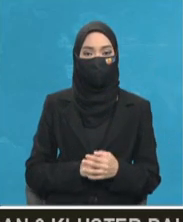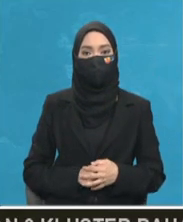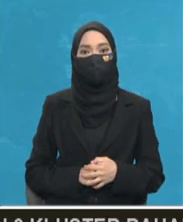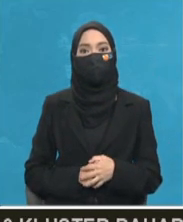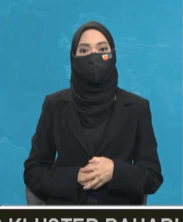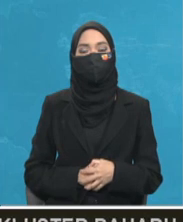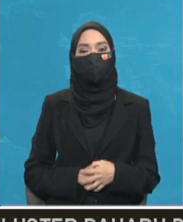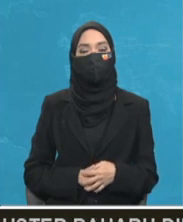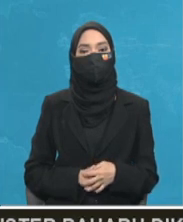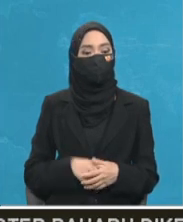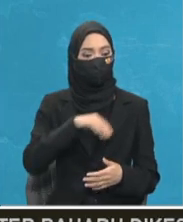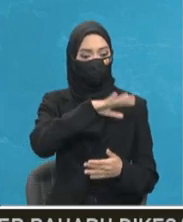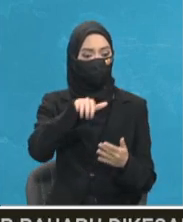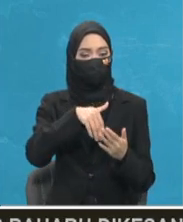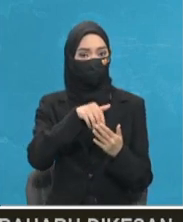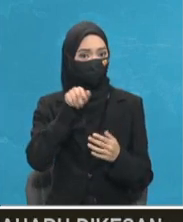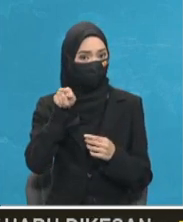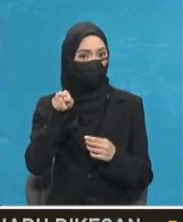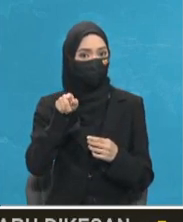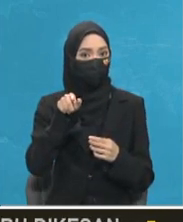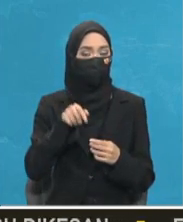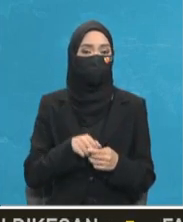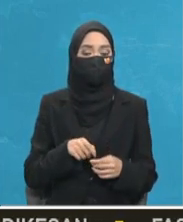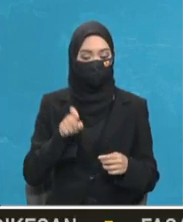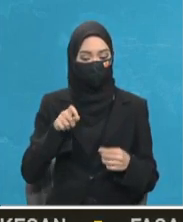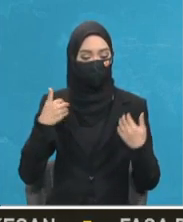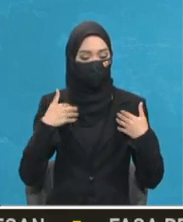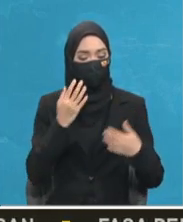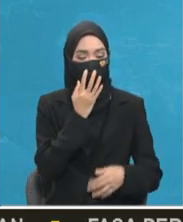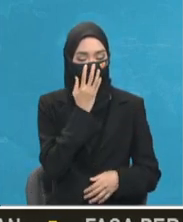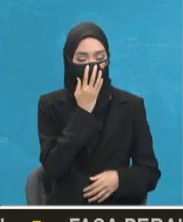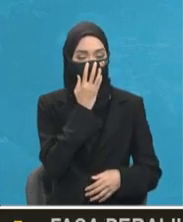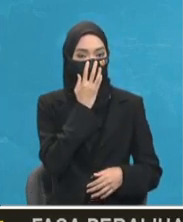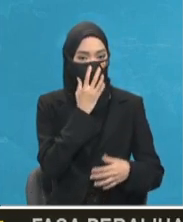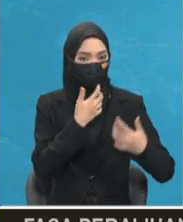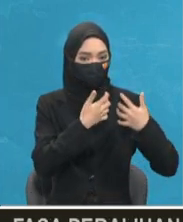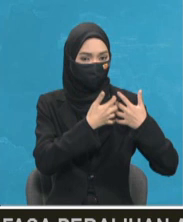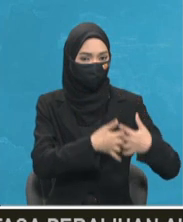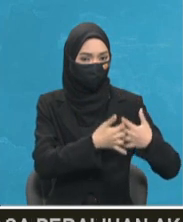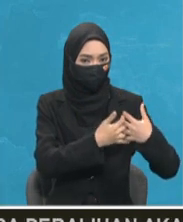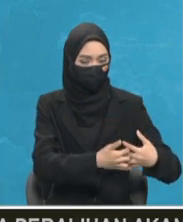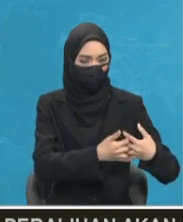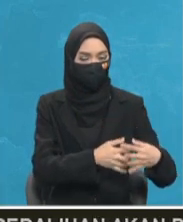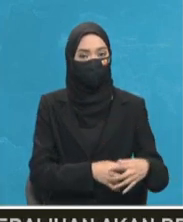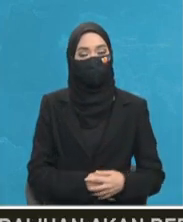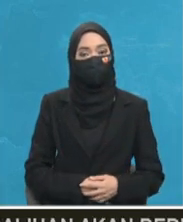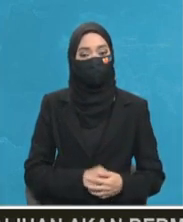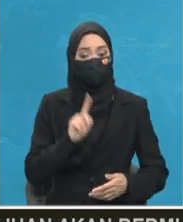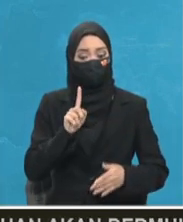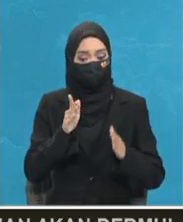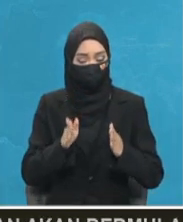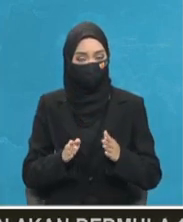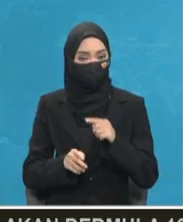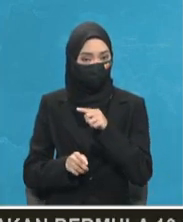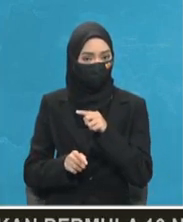kesemua mereka memerlukan bantuan mesin pernafasan ataupun aktivis cobain ventilation dengan satu depannya juga memerlukan bantuan